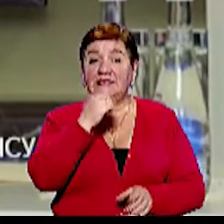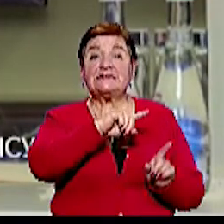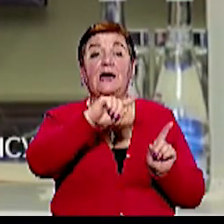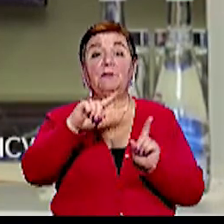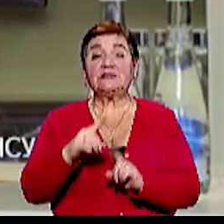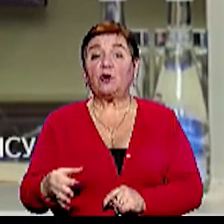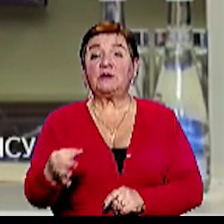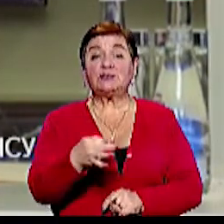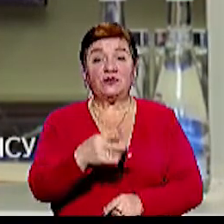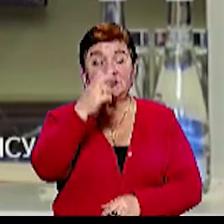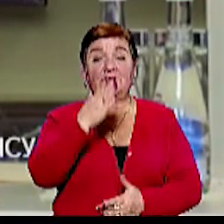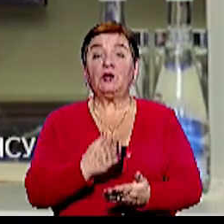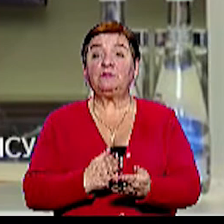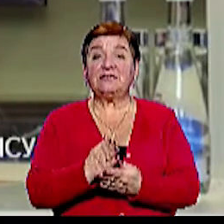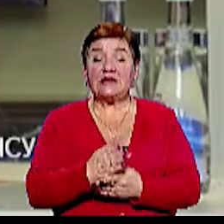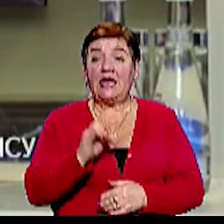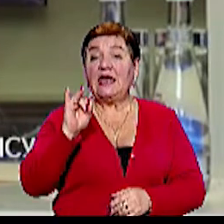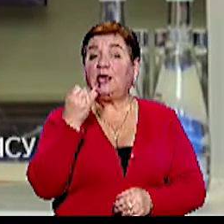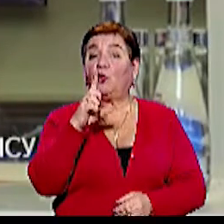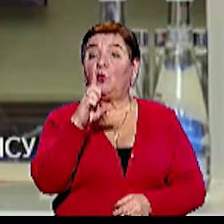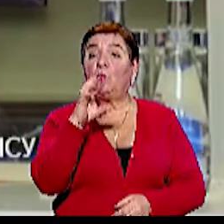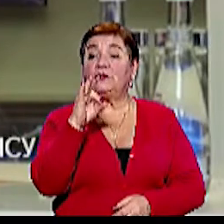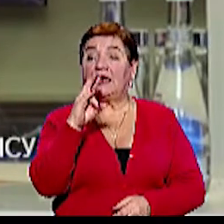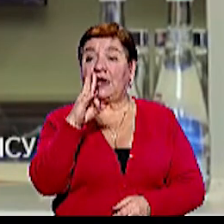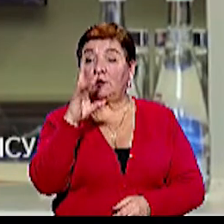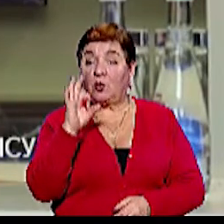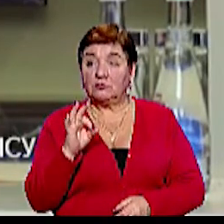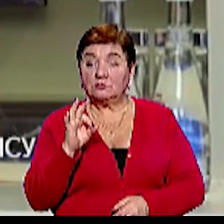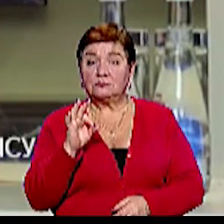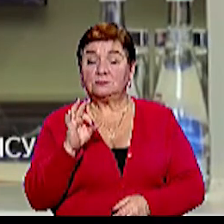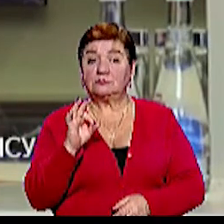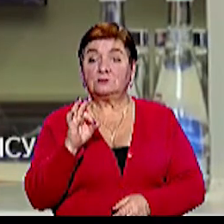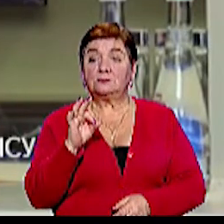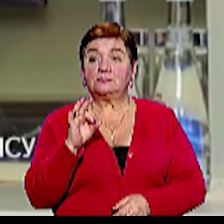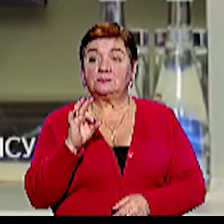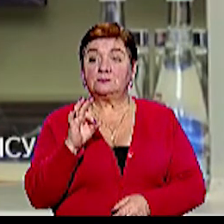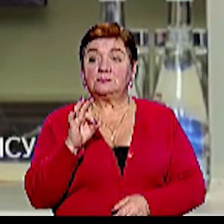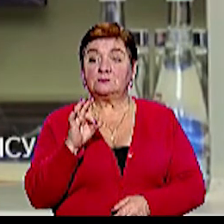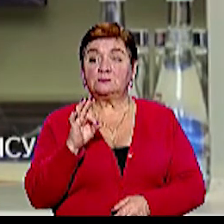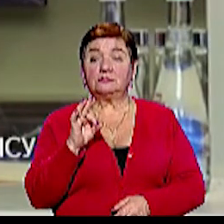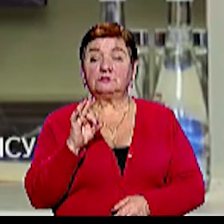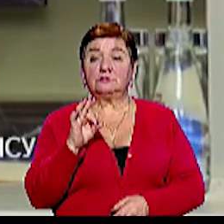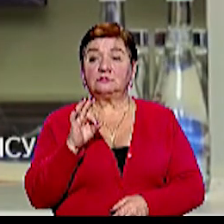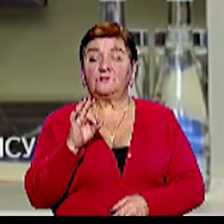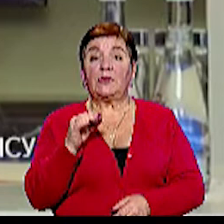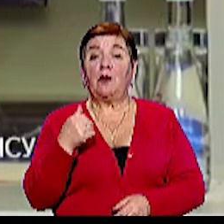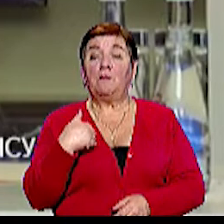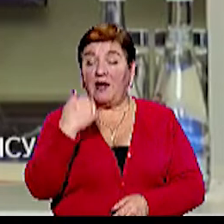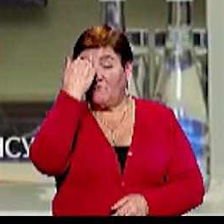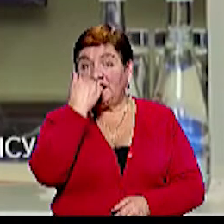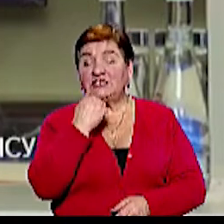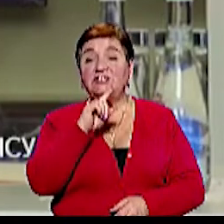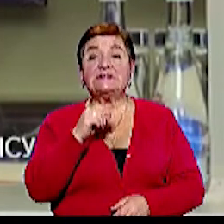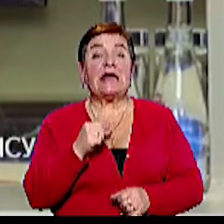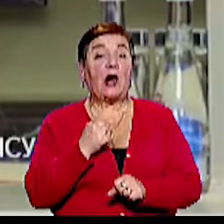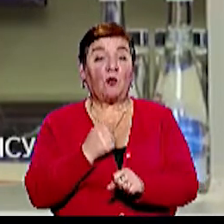Закарпатської обласної державної адміністрації Ігорю Бондаренко. Я просто його не бачу тут. Да, Ігорю, да, ми вам вдячні за